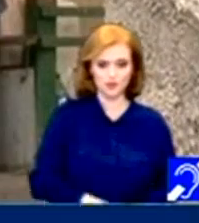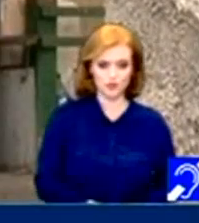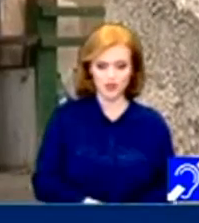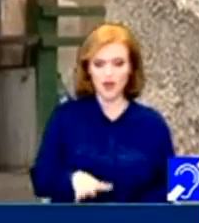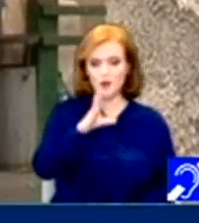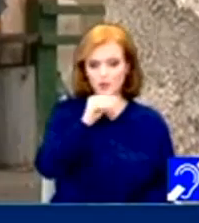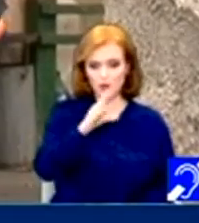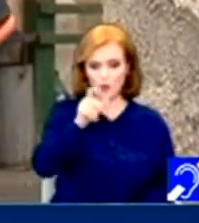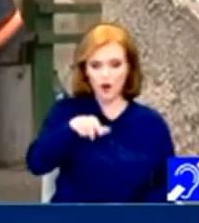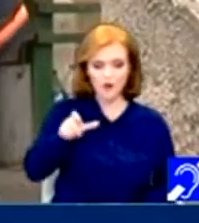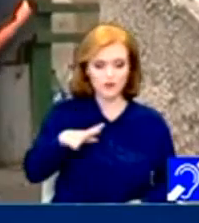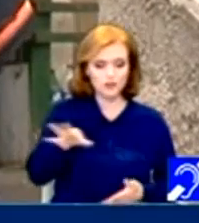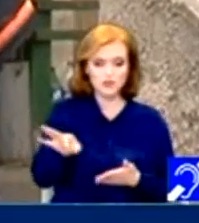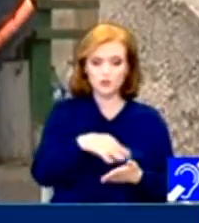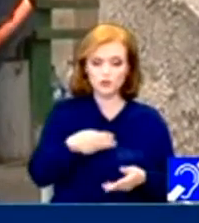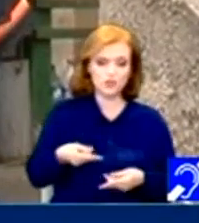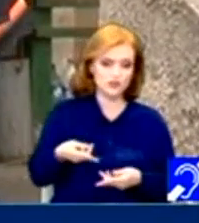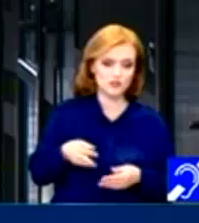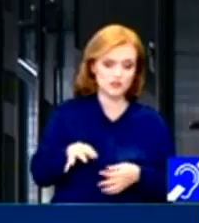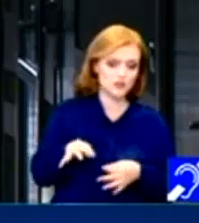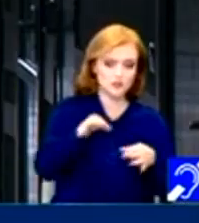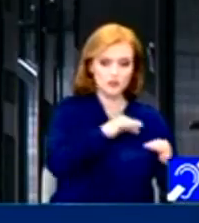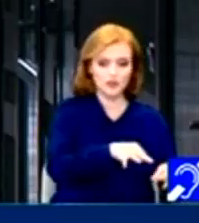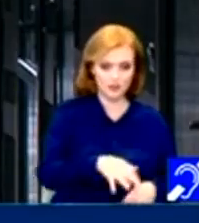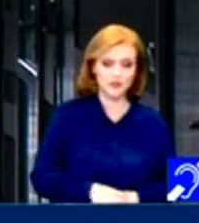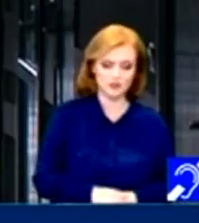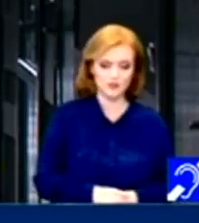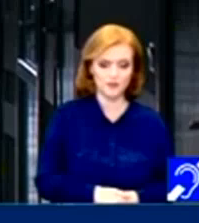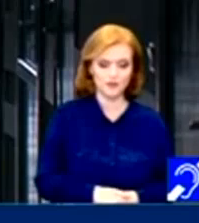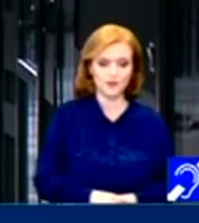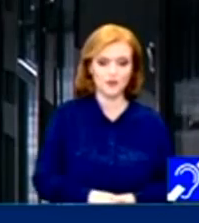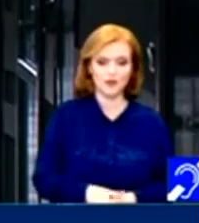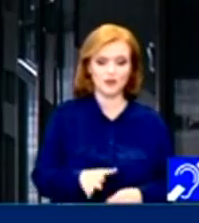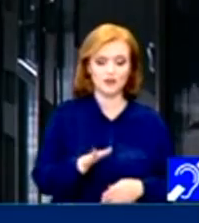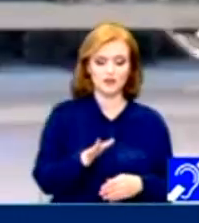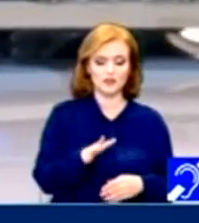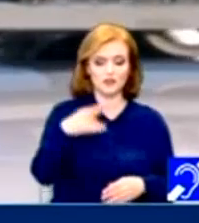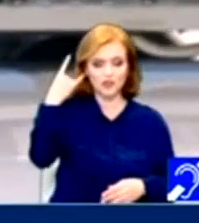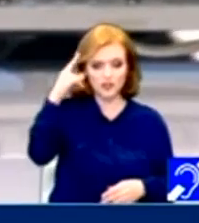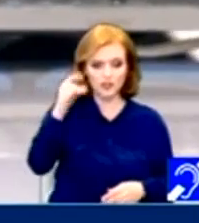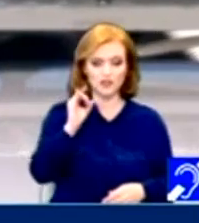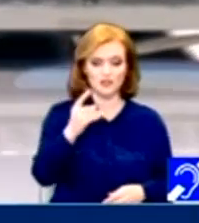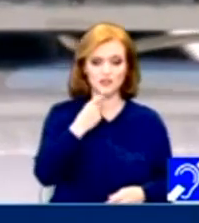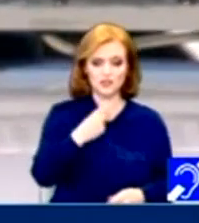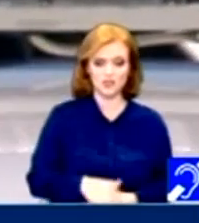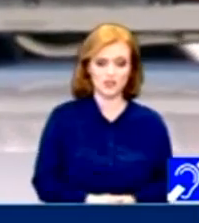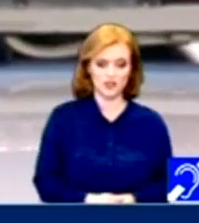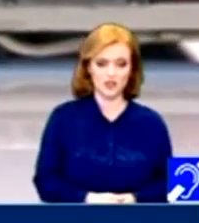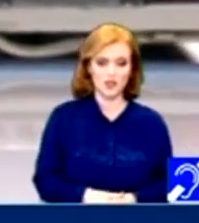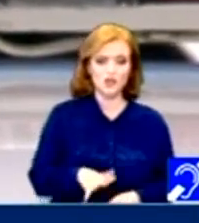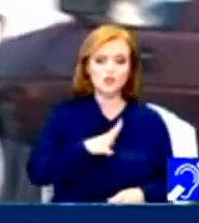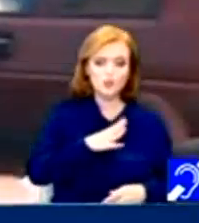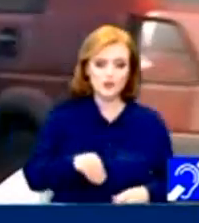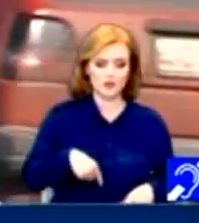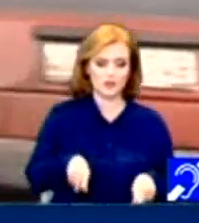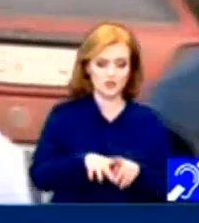din microbuz au fost transportate la spitalele raionale din Telenești și Sângerei. Pentru a preveni asemenea tragedii, oamenii legii au